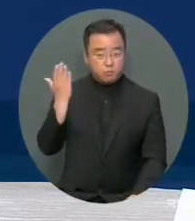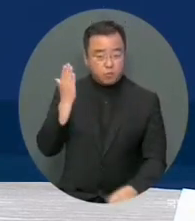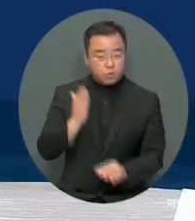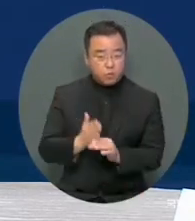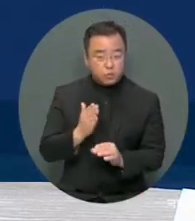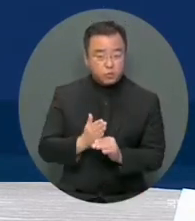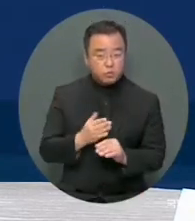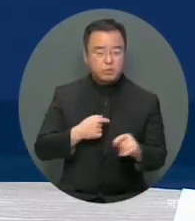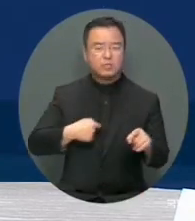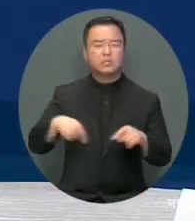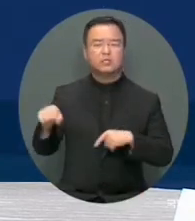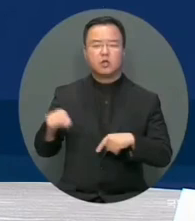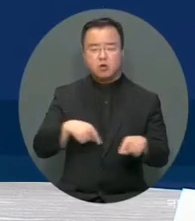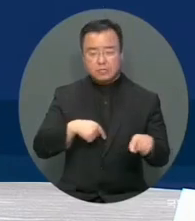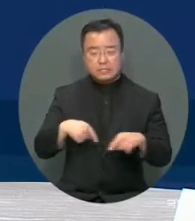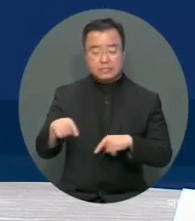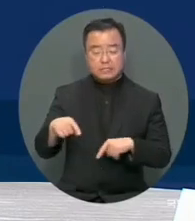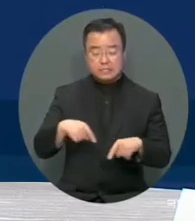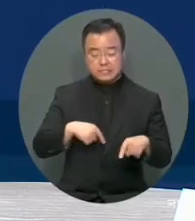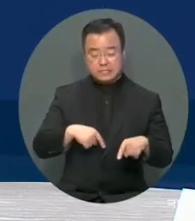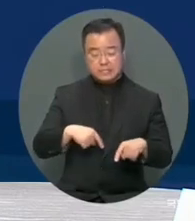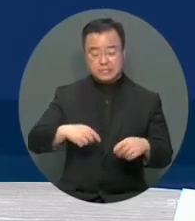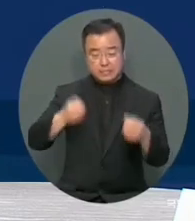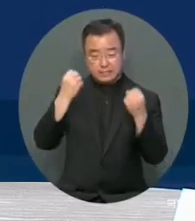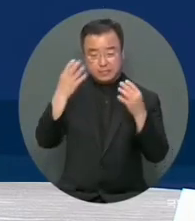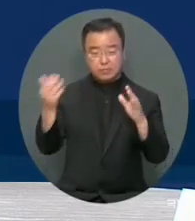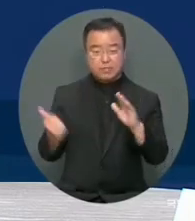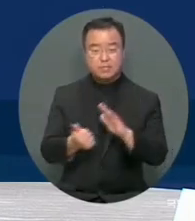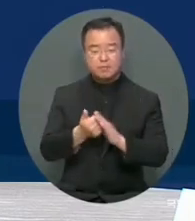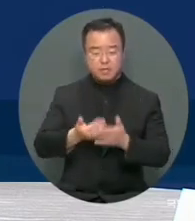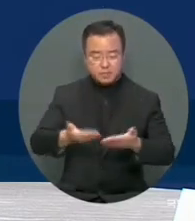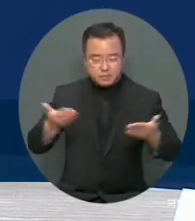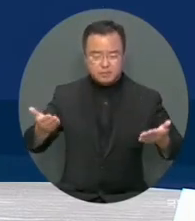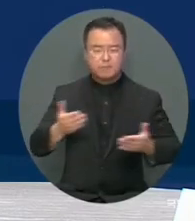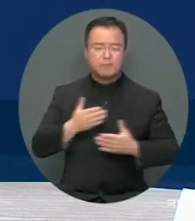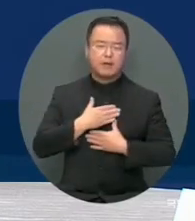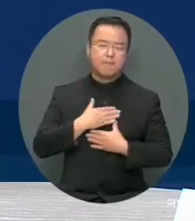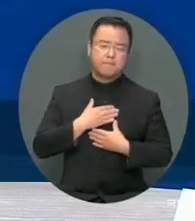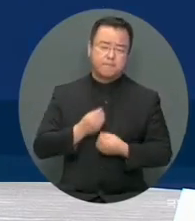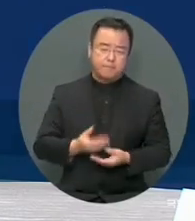정치가 국민들에게 새로운 희망을 드리고 안도감을 드려야 하는데